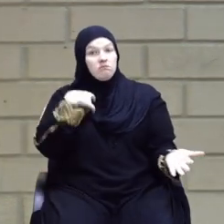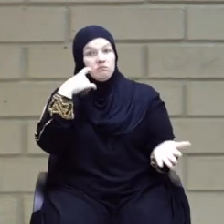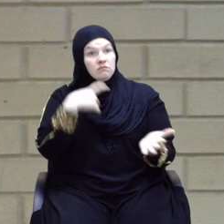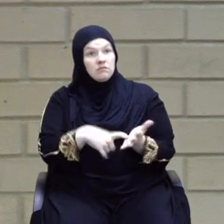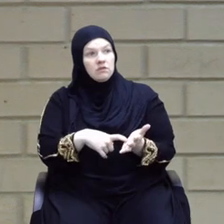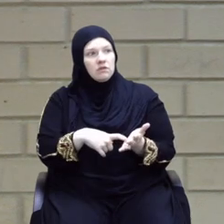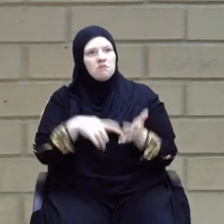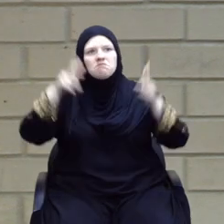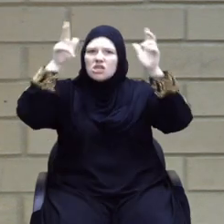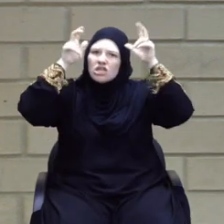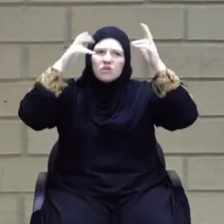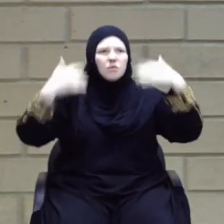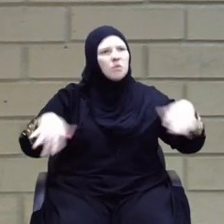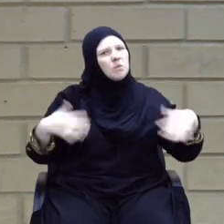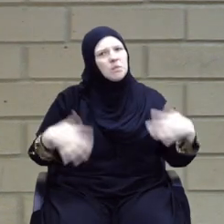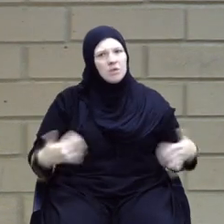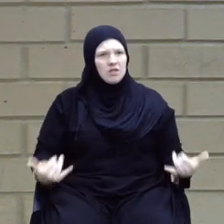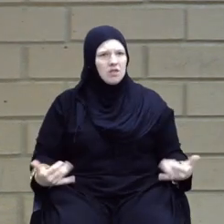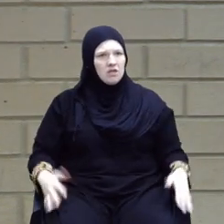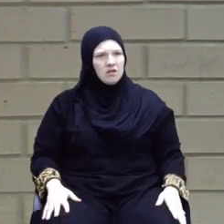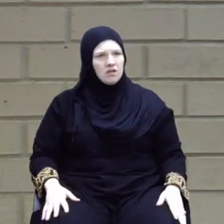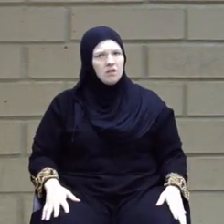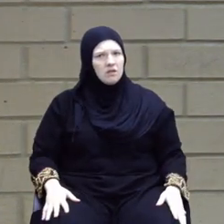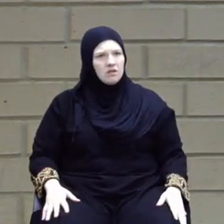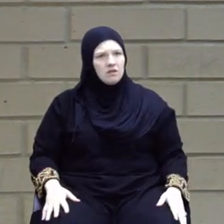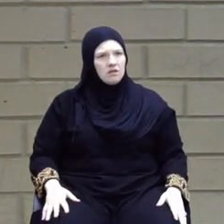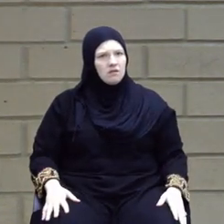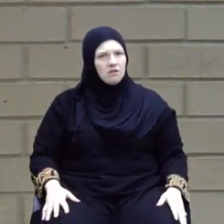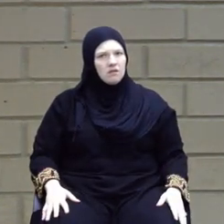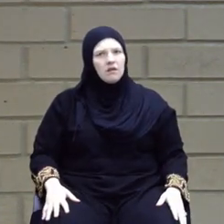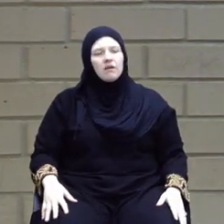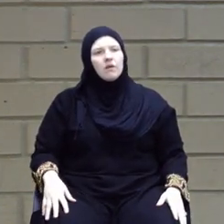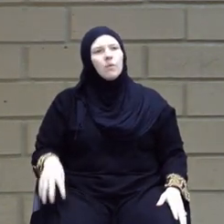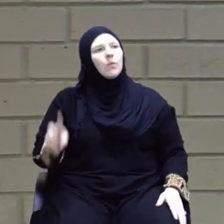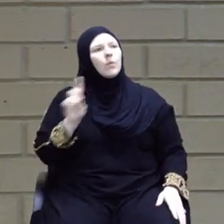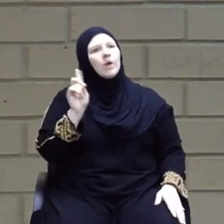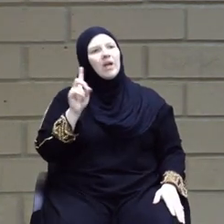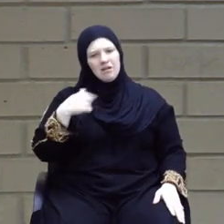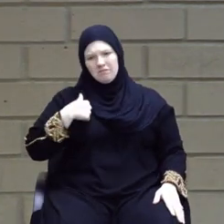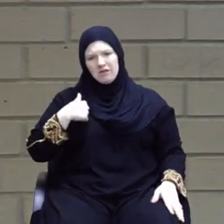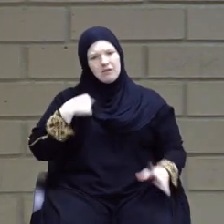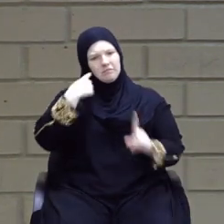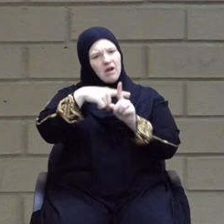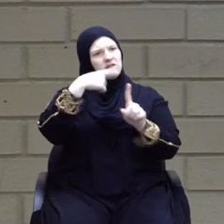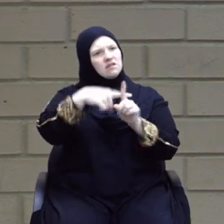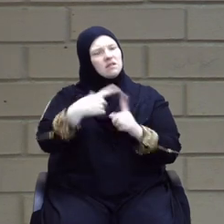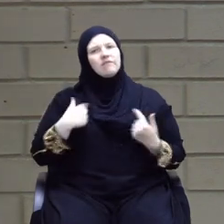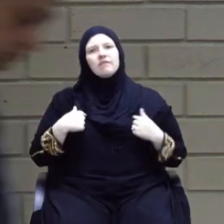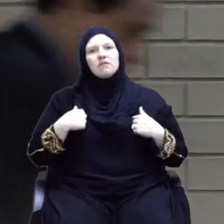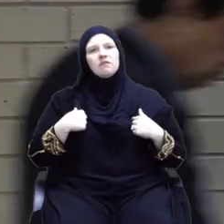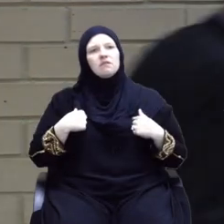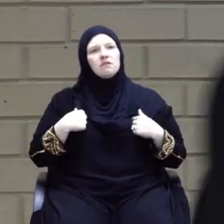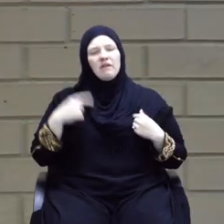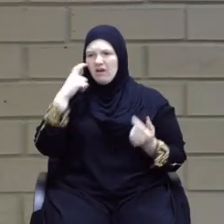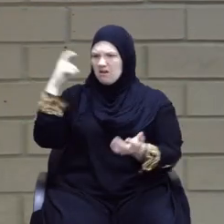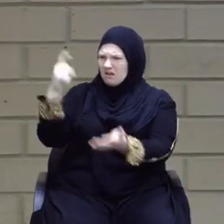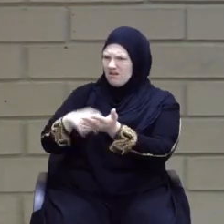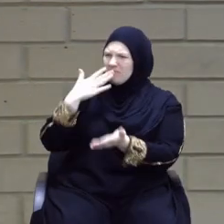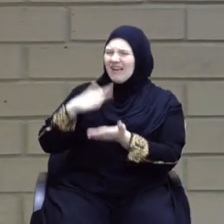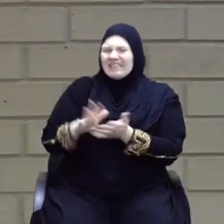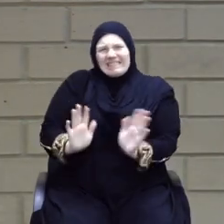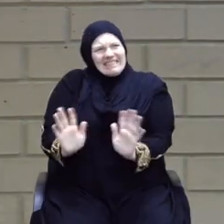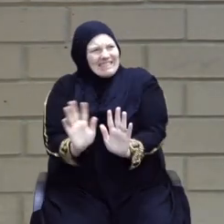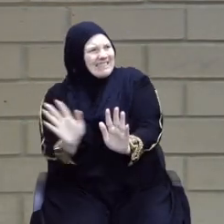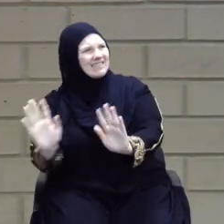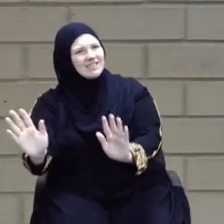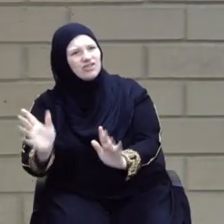mischiefs. Where are we from being a positive and constructive force in this life? الَّذِينَ يُصْلِحُونَ إِذَا